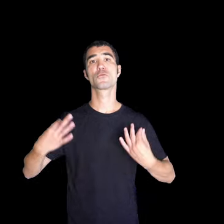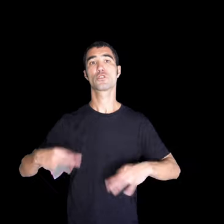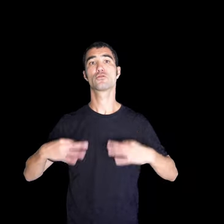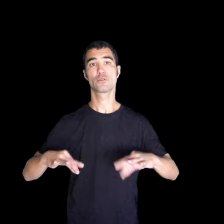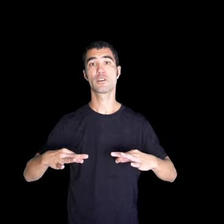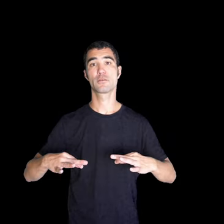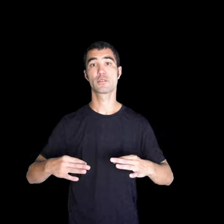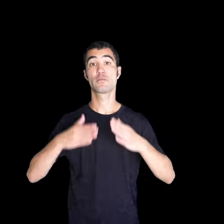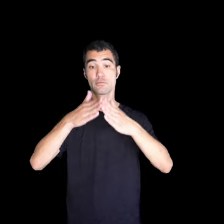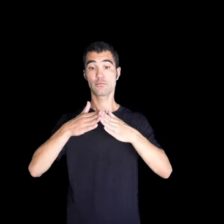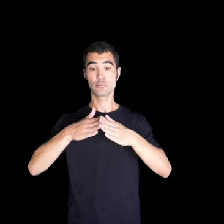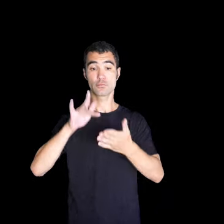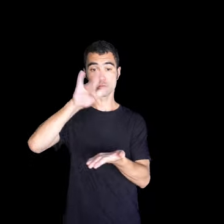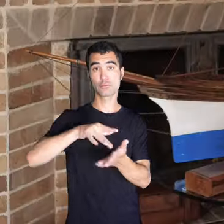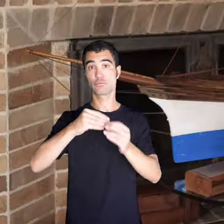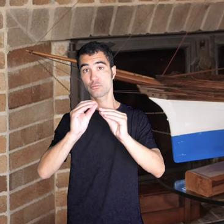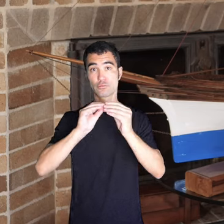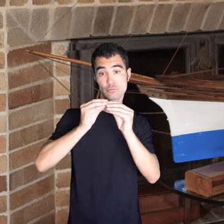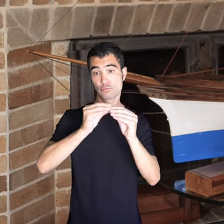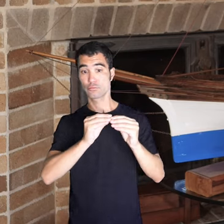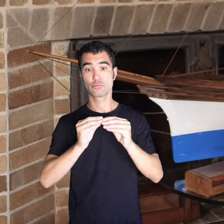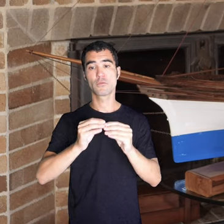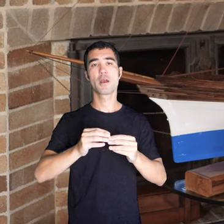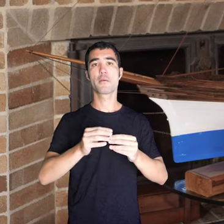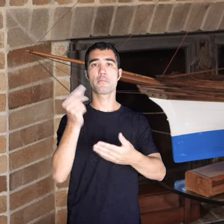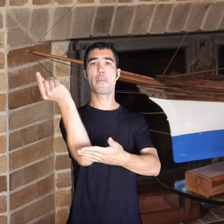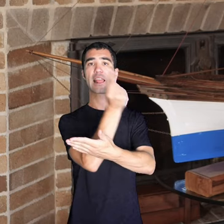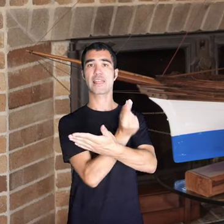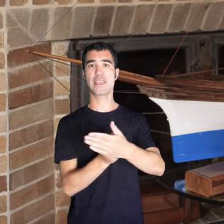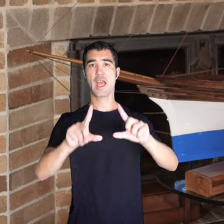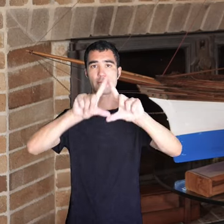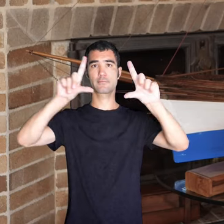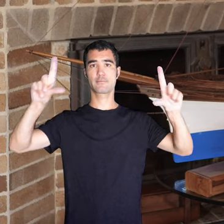Normalment, quan has de fer un barco, ja tens les puntilles fetes.